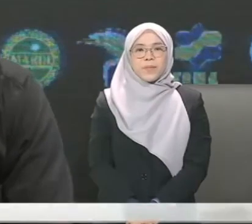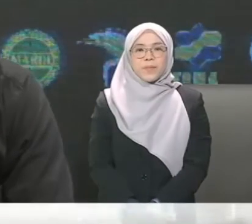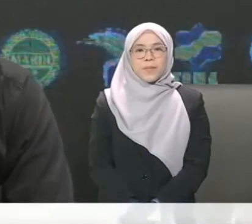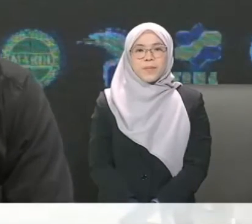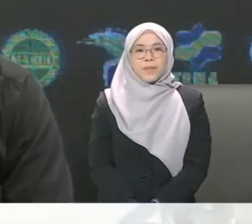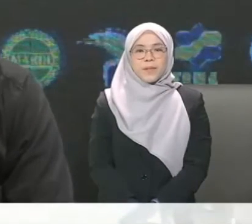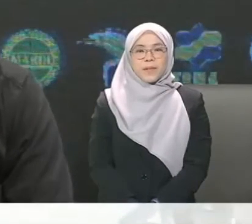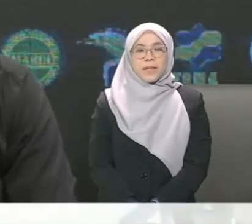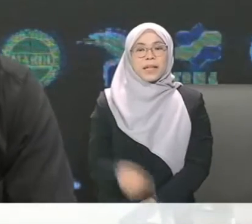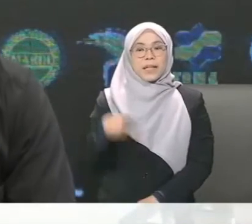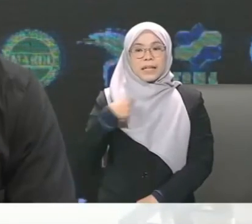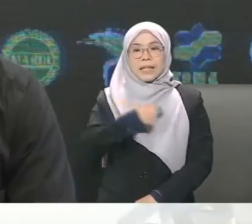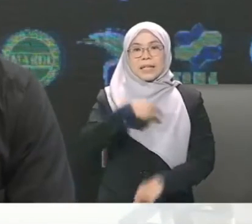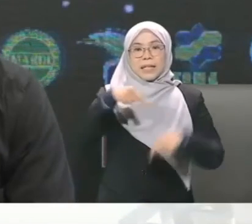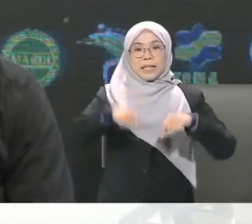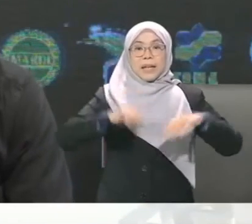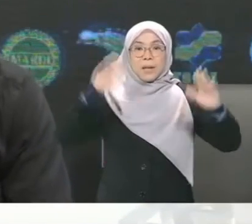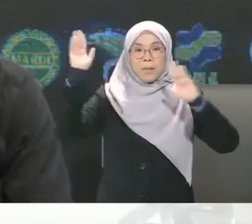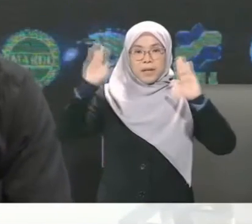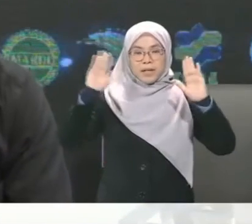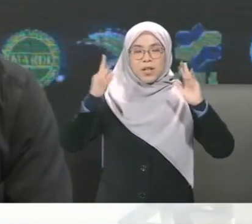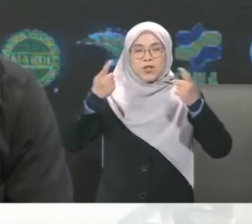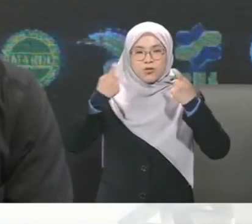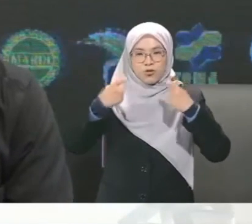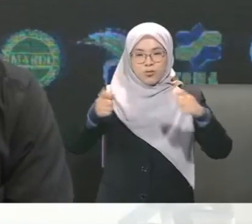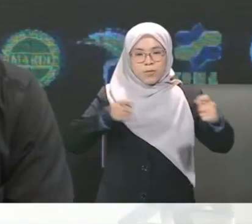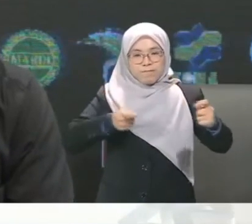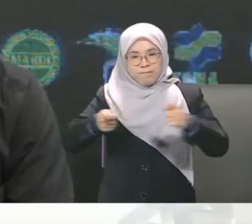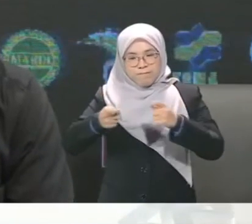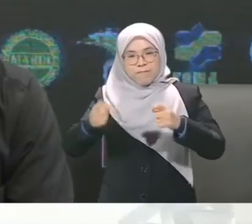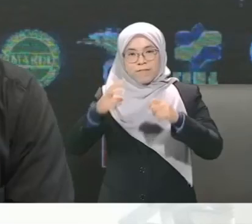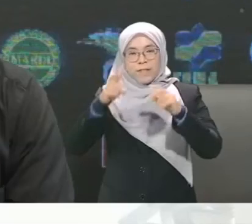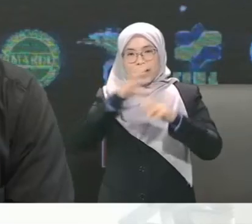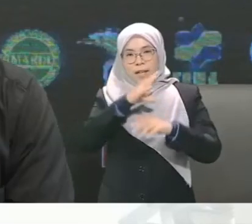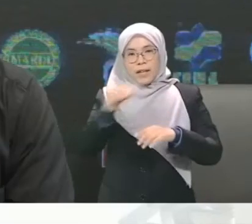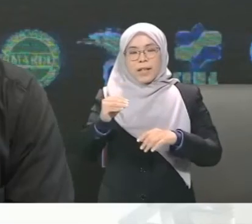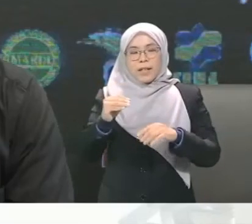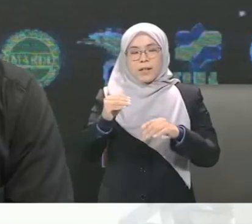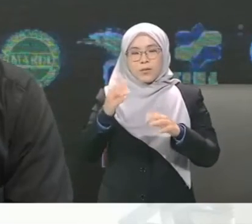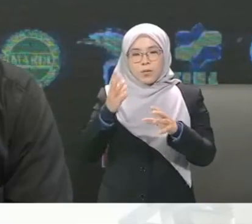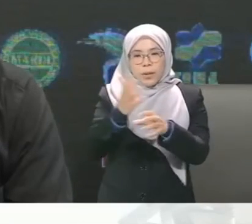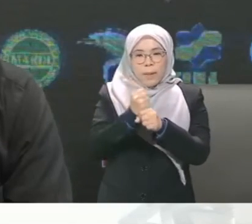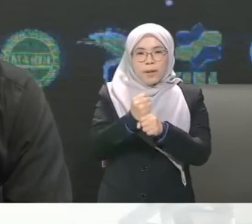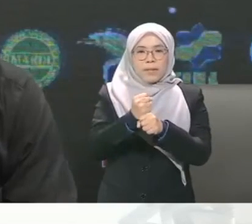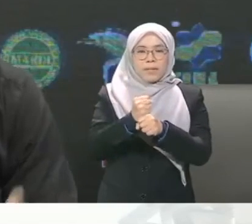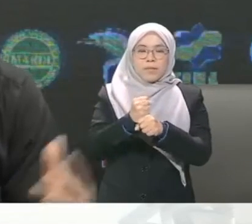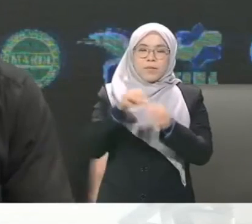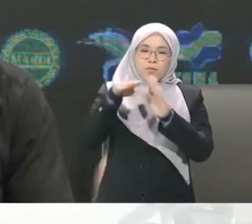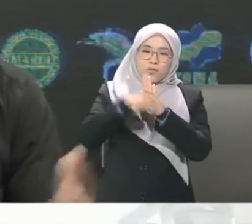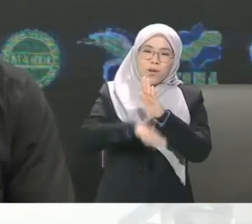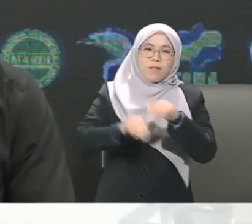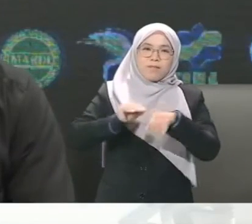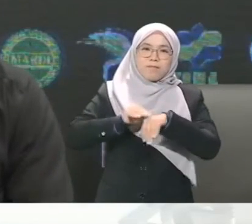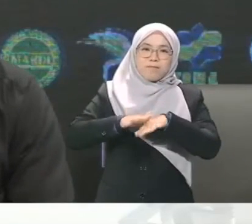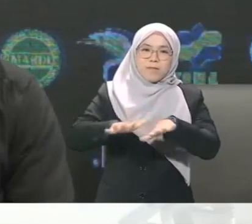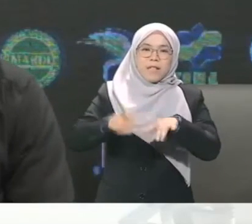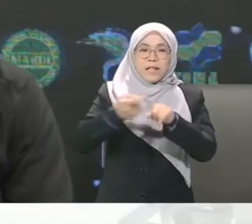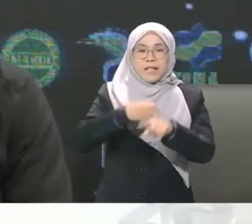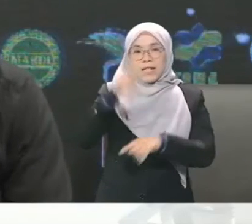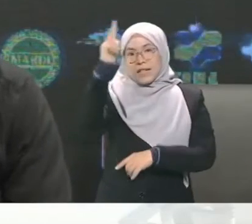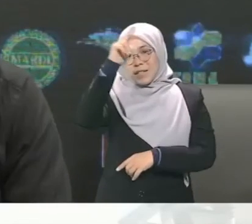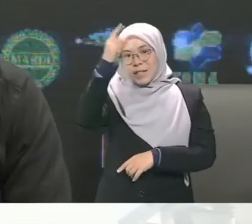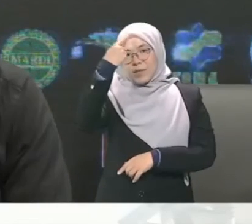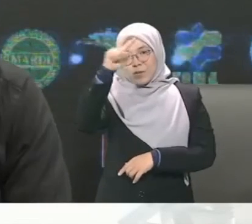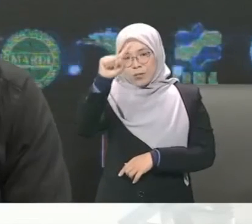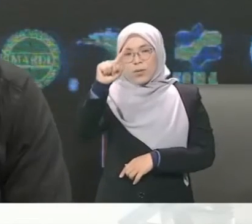kita di Malaysia menangani meneliti ya kesan ini dan menangani kesat berbagai langkah telah diambil kerajaan